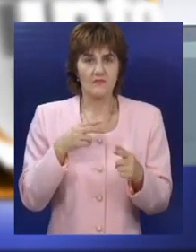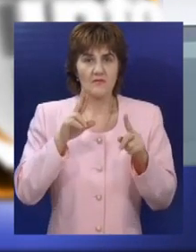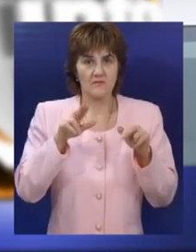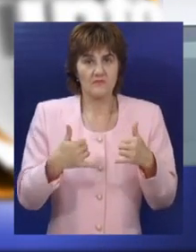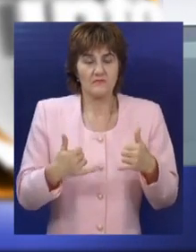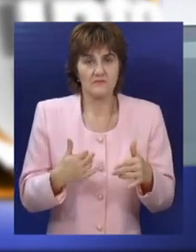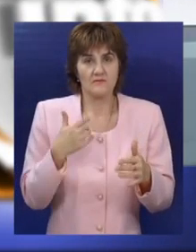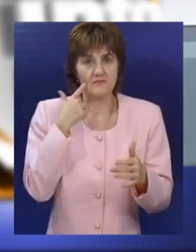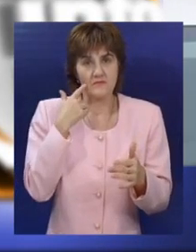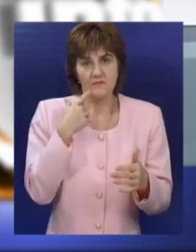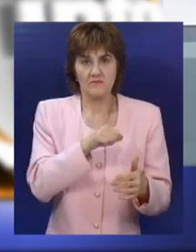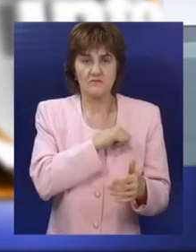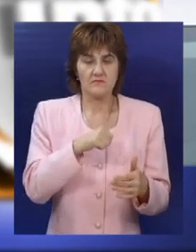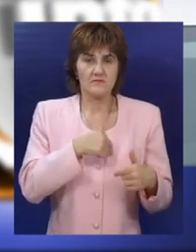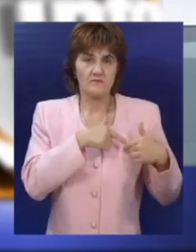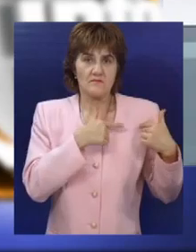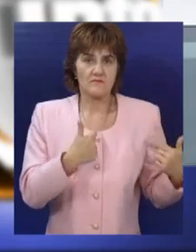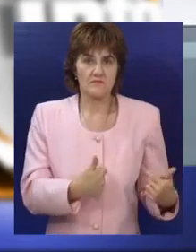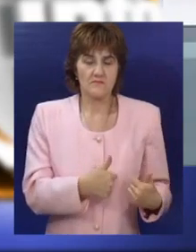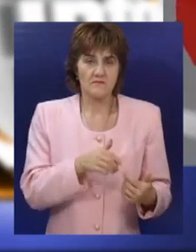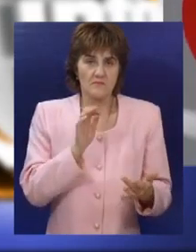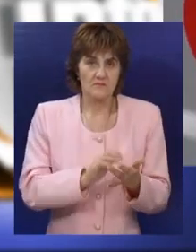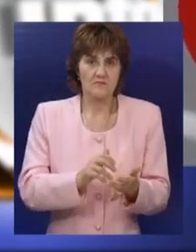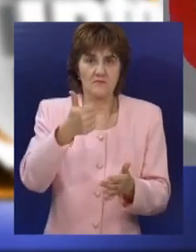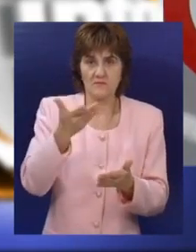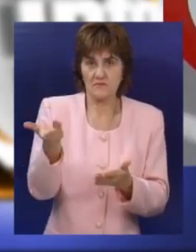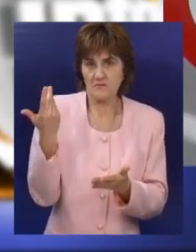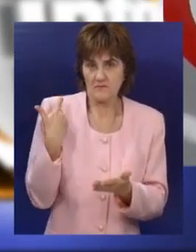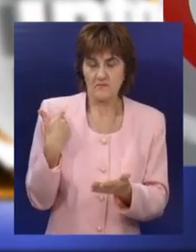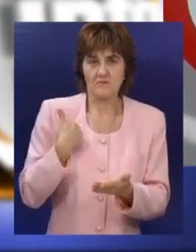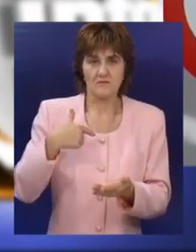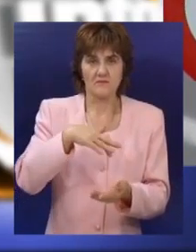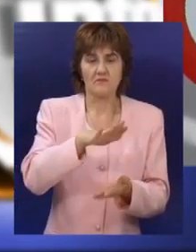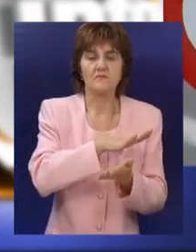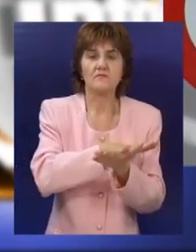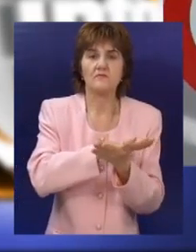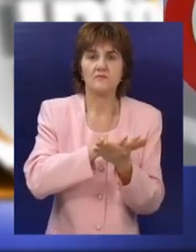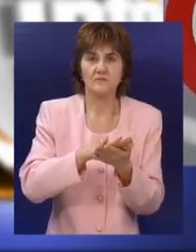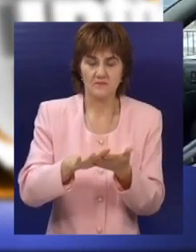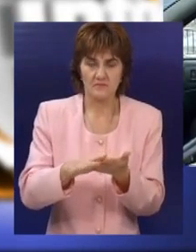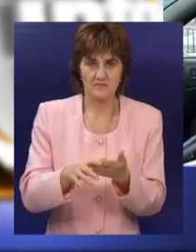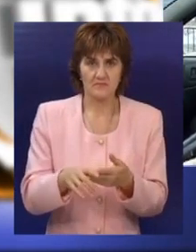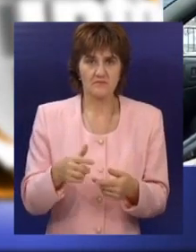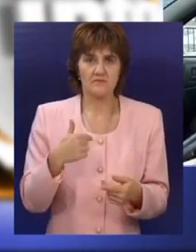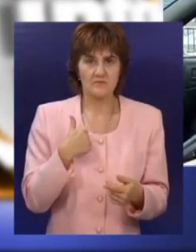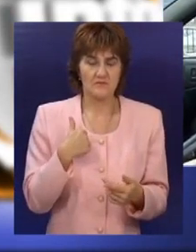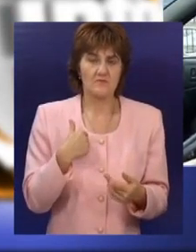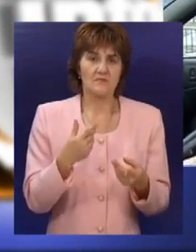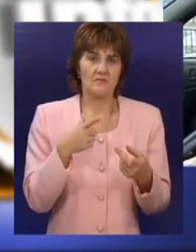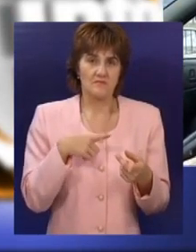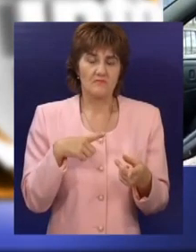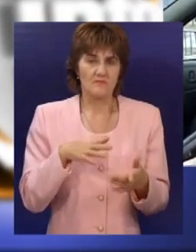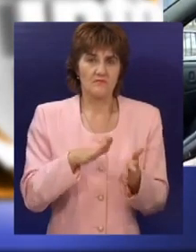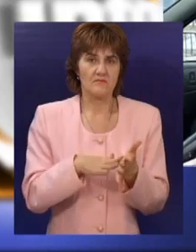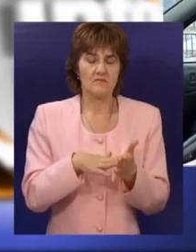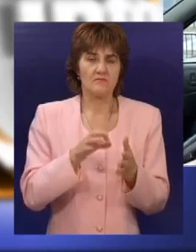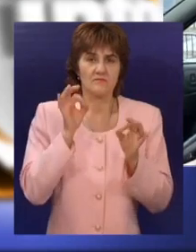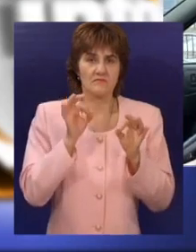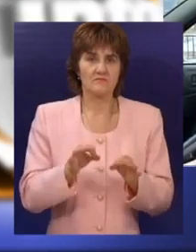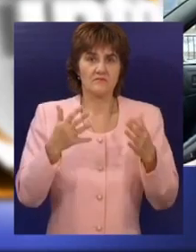priliku još jednom da provere ispravnost svojih vozila, ali sada besplatno. Pa svako 10.000 ide na tehnički, a prilike